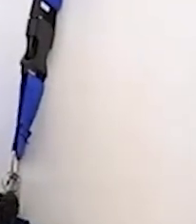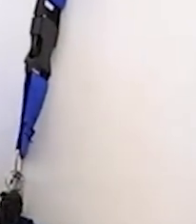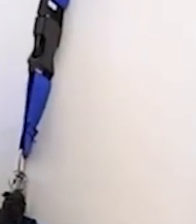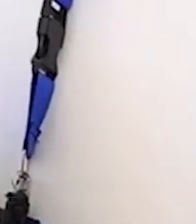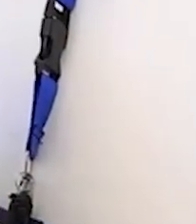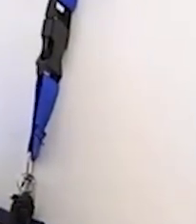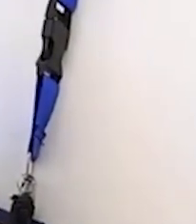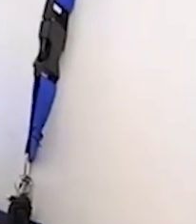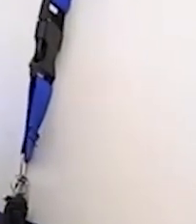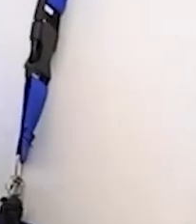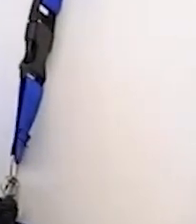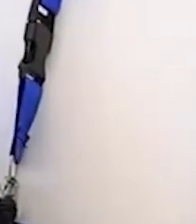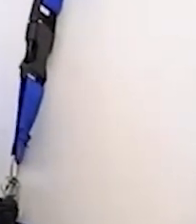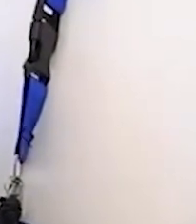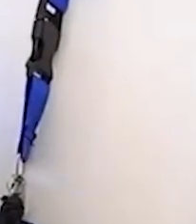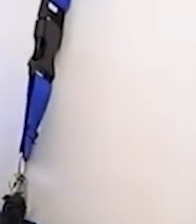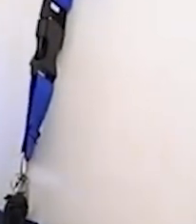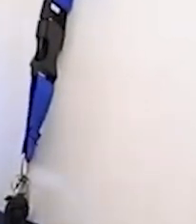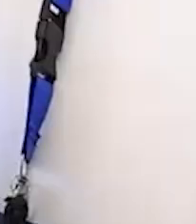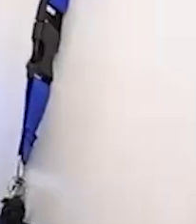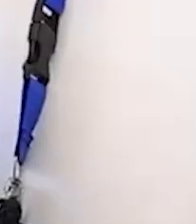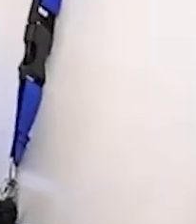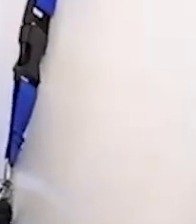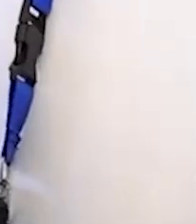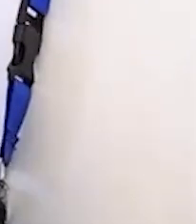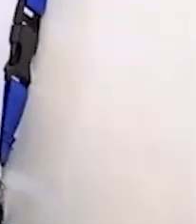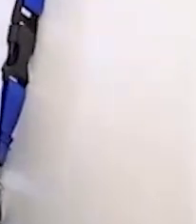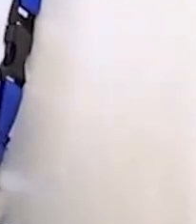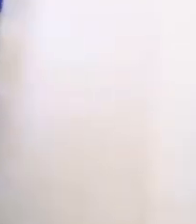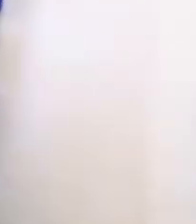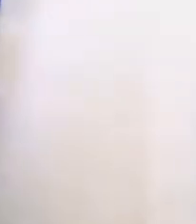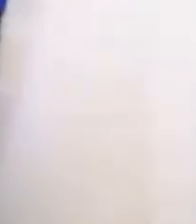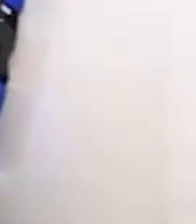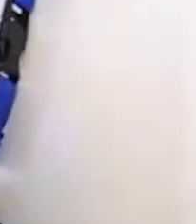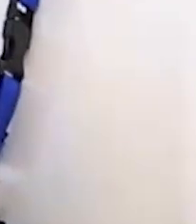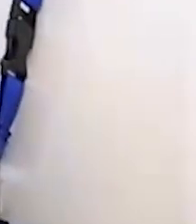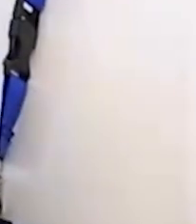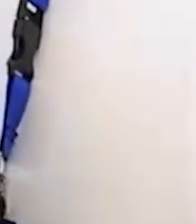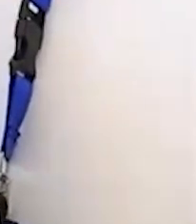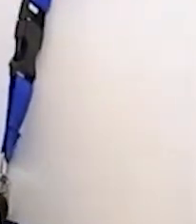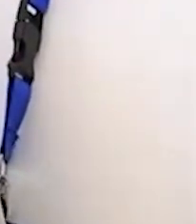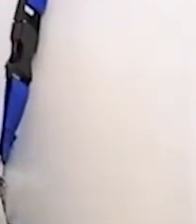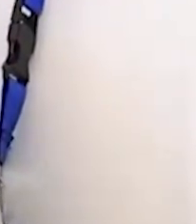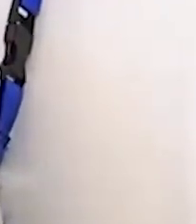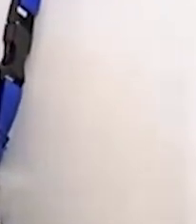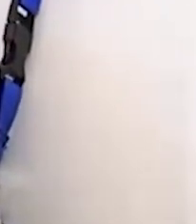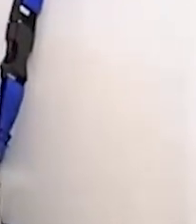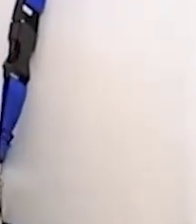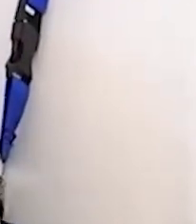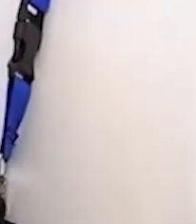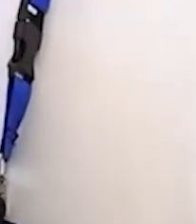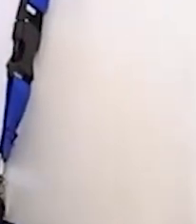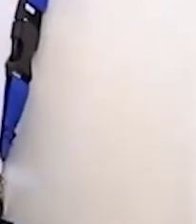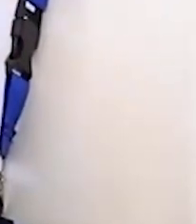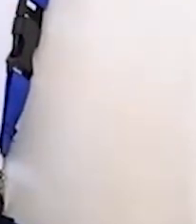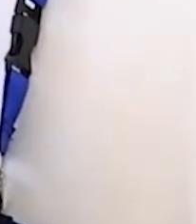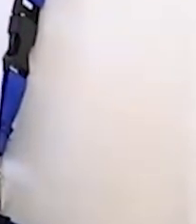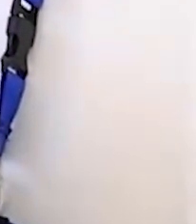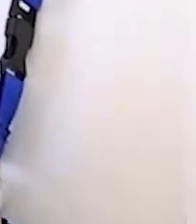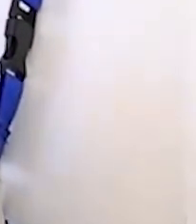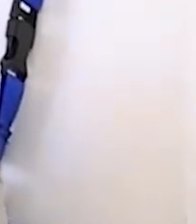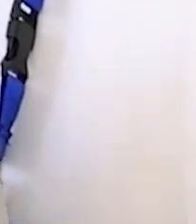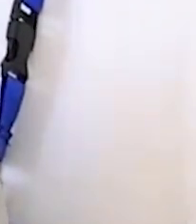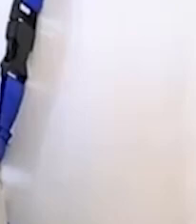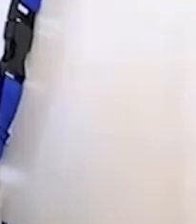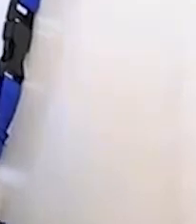ambazo tumetenga ama tumepeana kwa Wakenya, wengine mpaka wanalipisha shilingi 100 kurudi chini, na wengine wanapata kwamba matibabu hayo wanapokea bure kwa wale